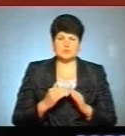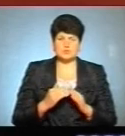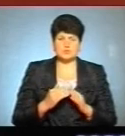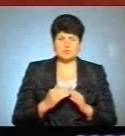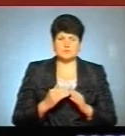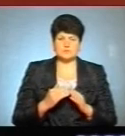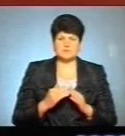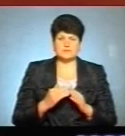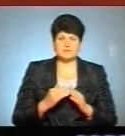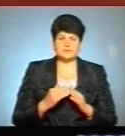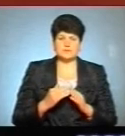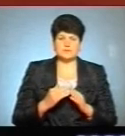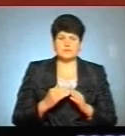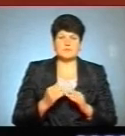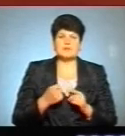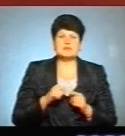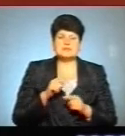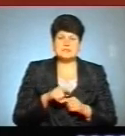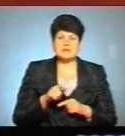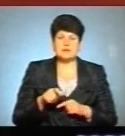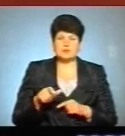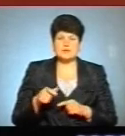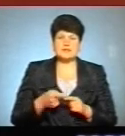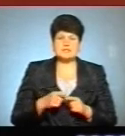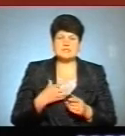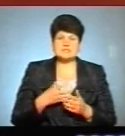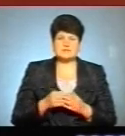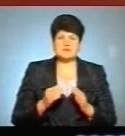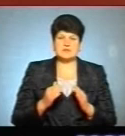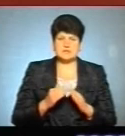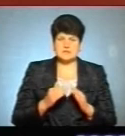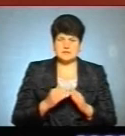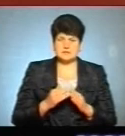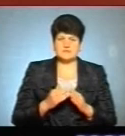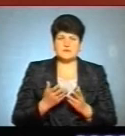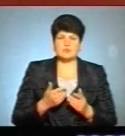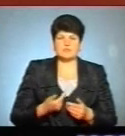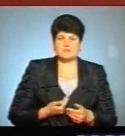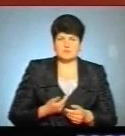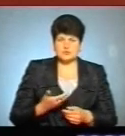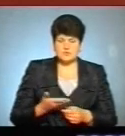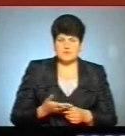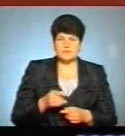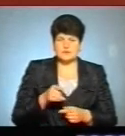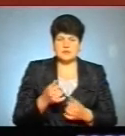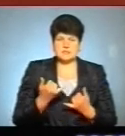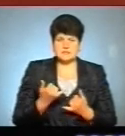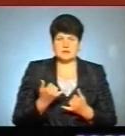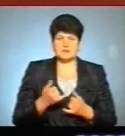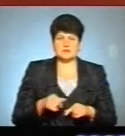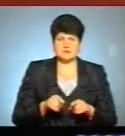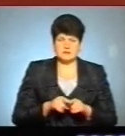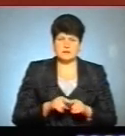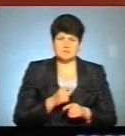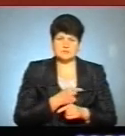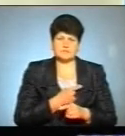для когось, для цих людей це є свій дім, в якому вони проживають. Тому вона зараз також в